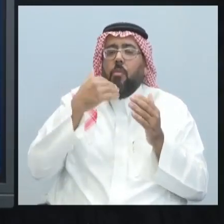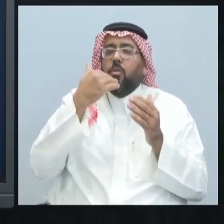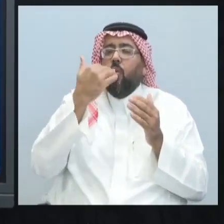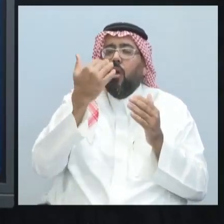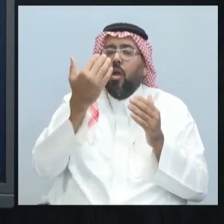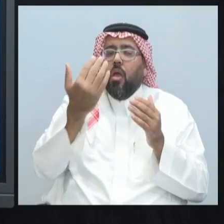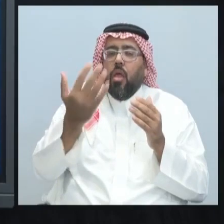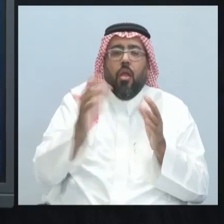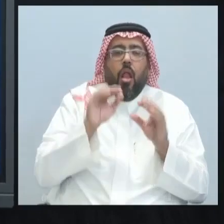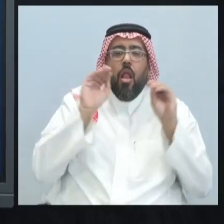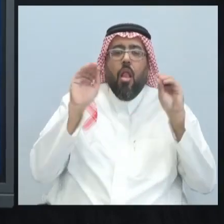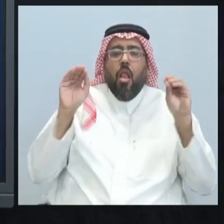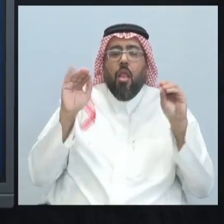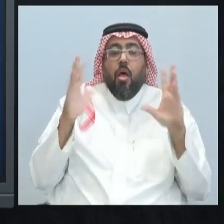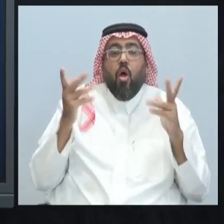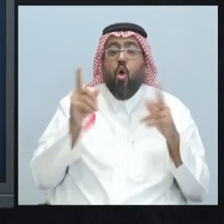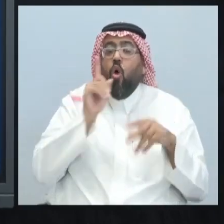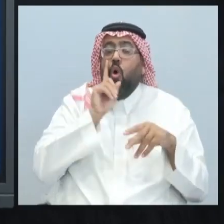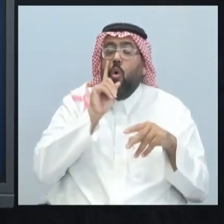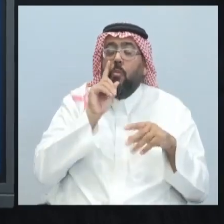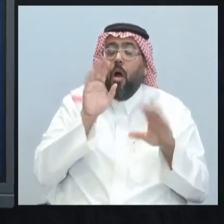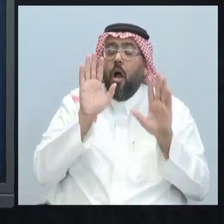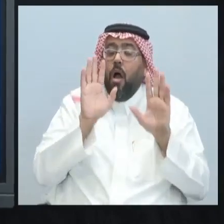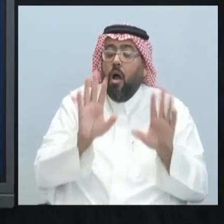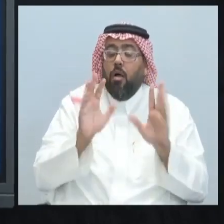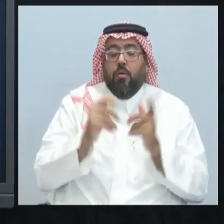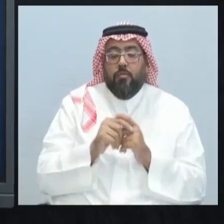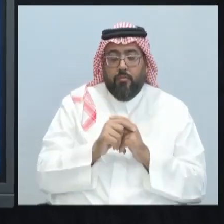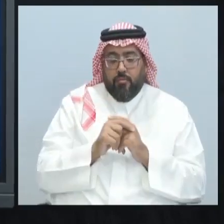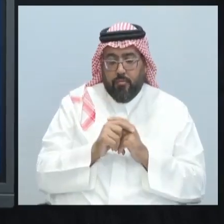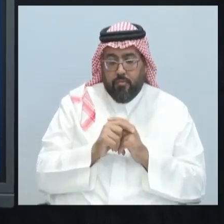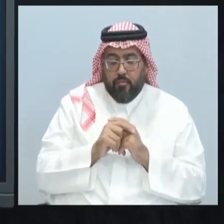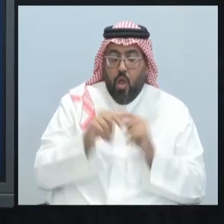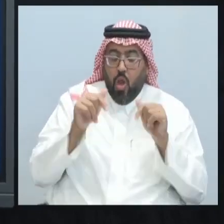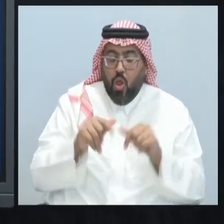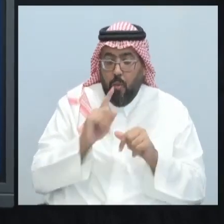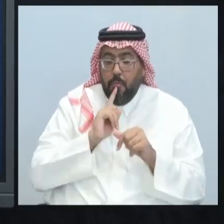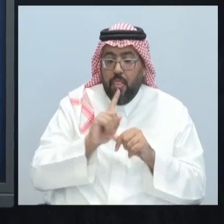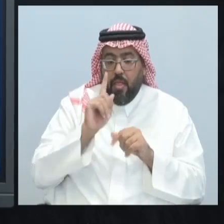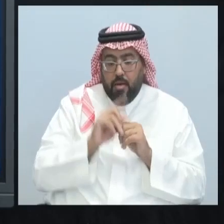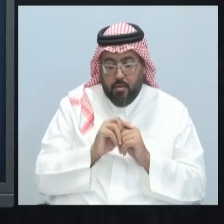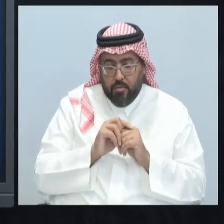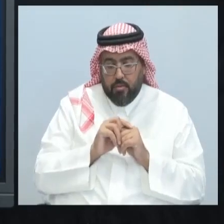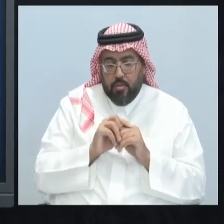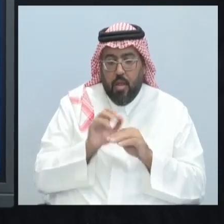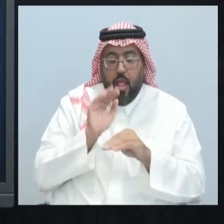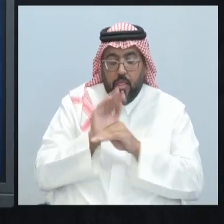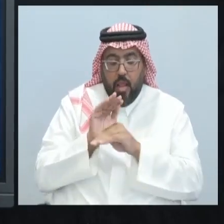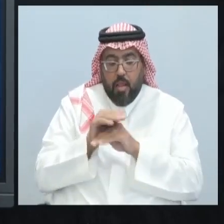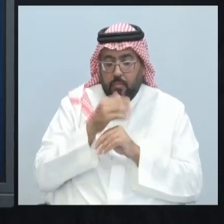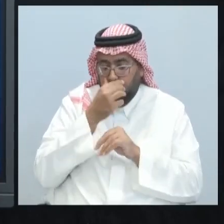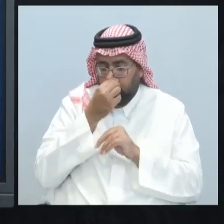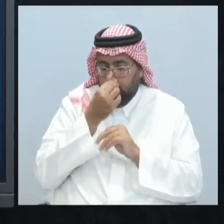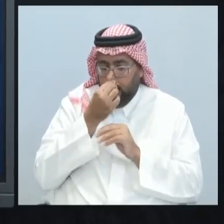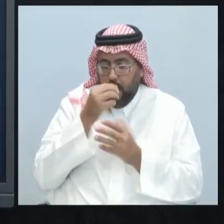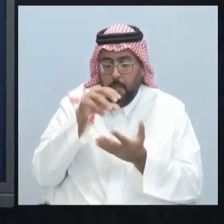الحديث ماذا لن نفي حقها اليس كذلك اذا اليوم بحول الله عز وجل سوف نتحدث